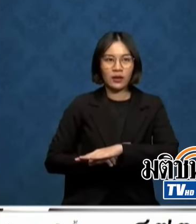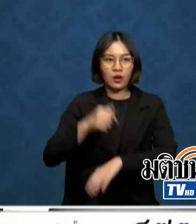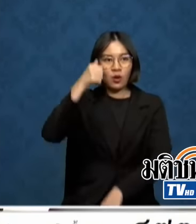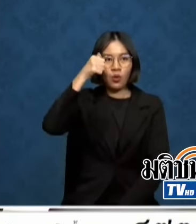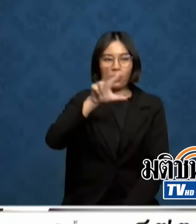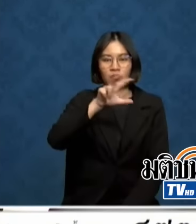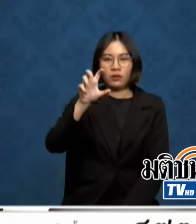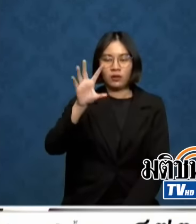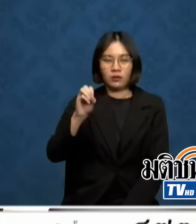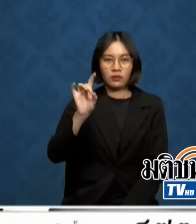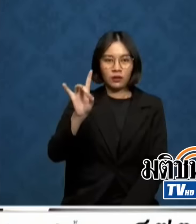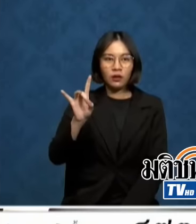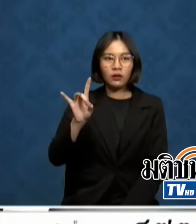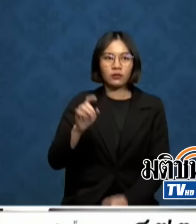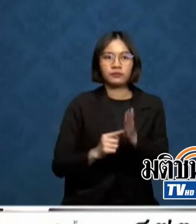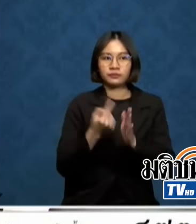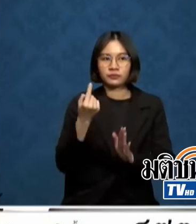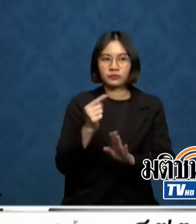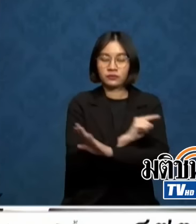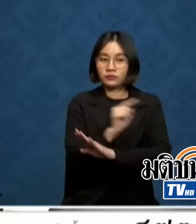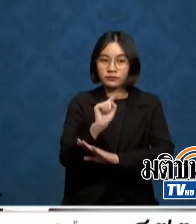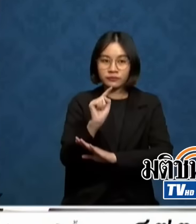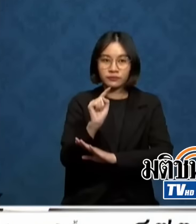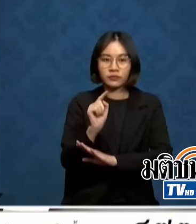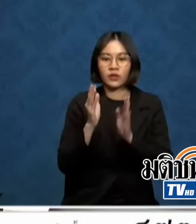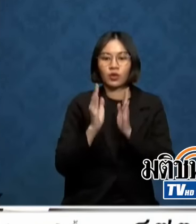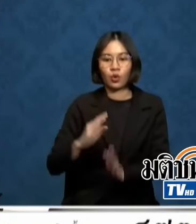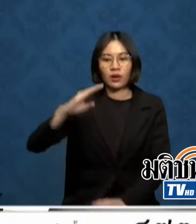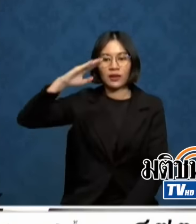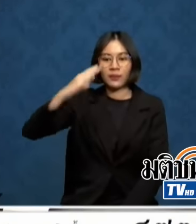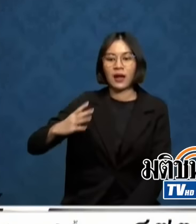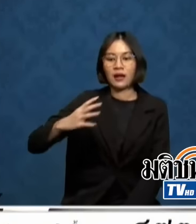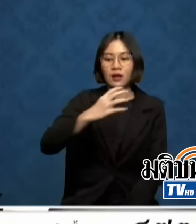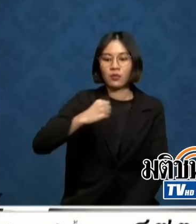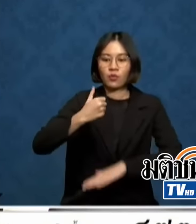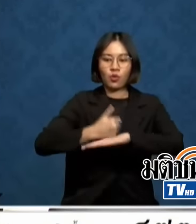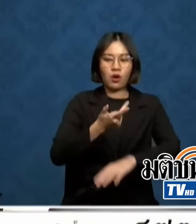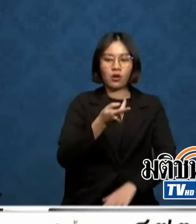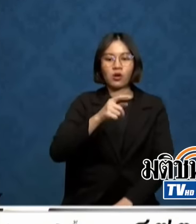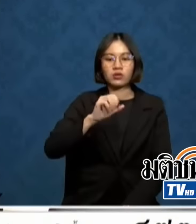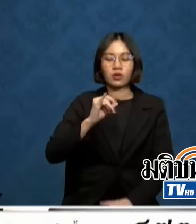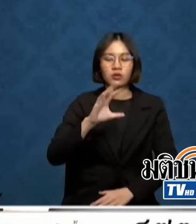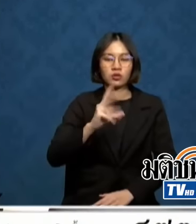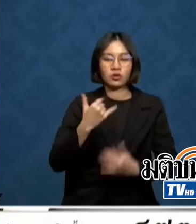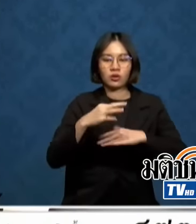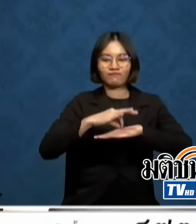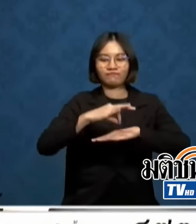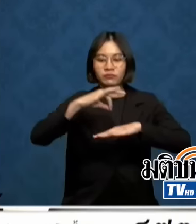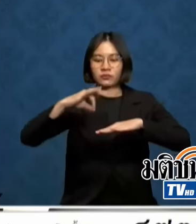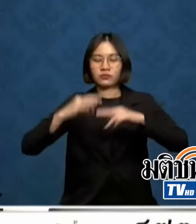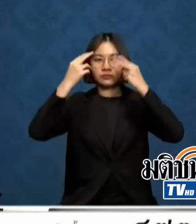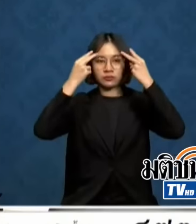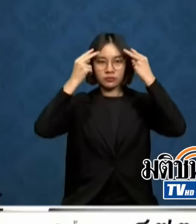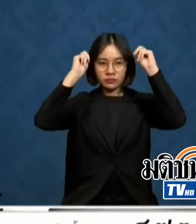358วันนับตั้งแต่วันที่อดีตผู้ก่อรัฐประหารและหัวหน้าคสชได้พ้นจากตำแหน่งนายก